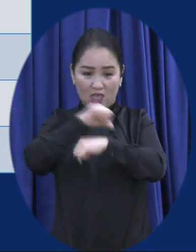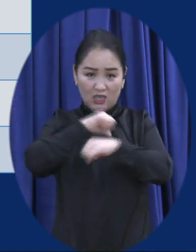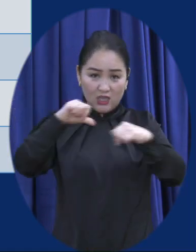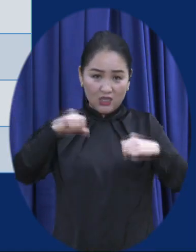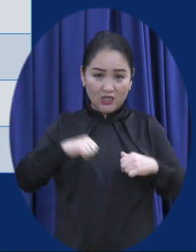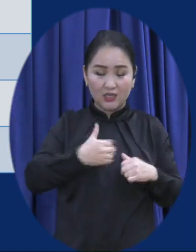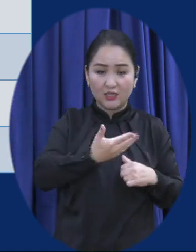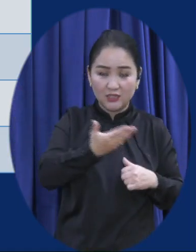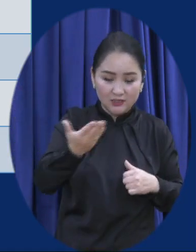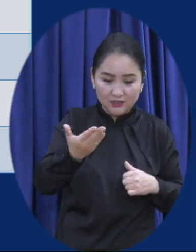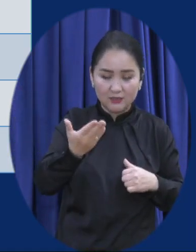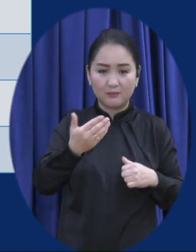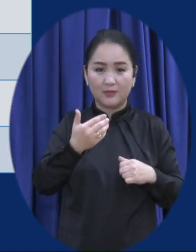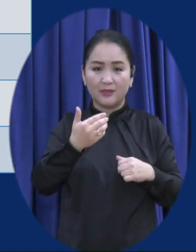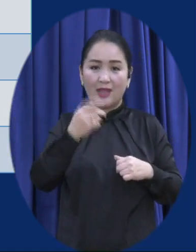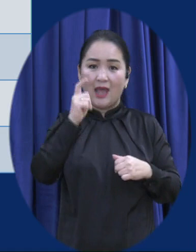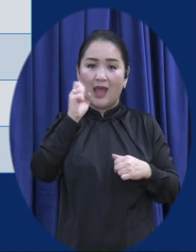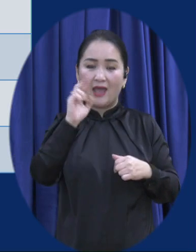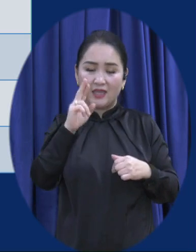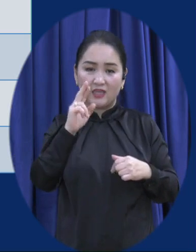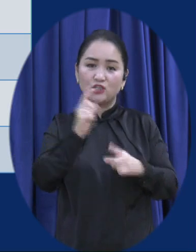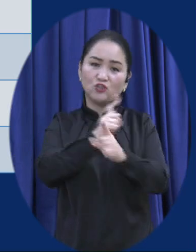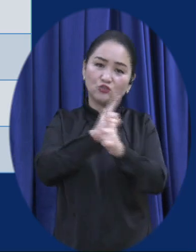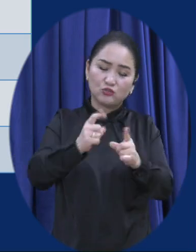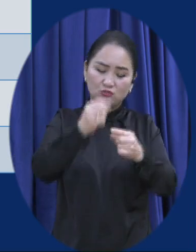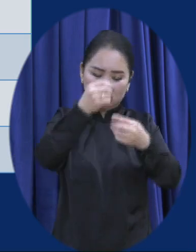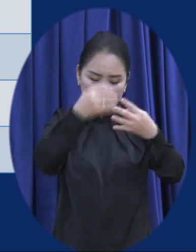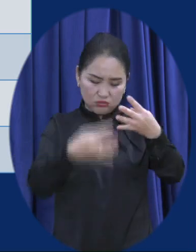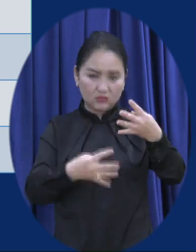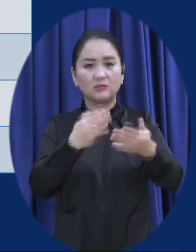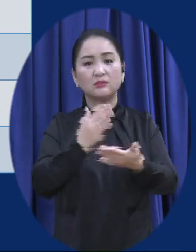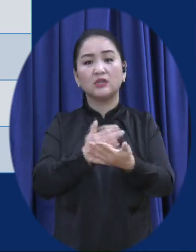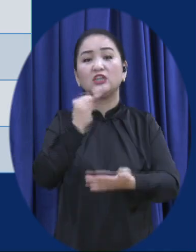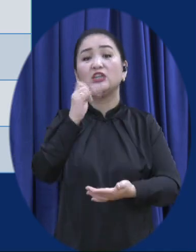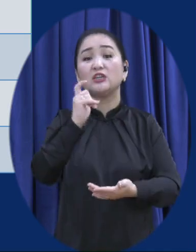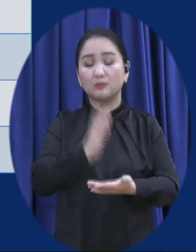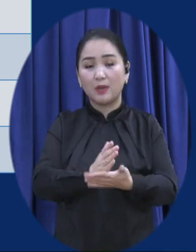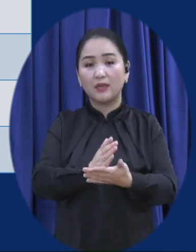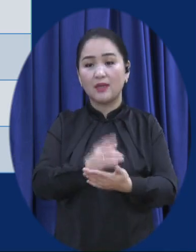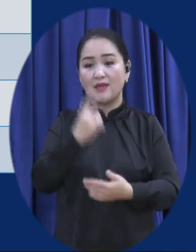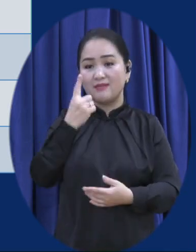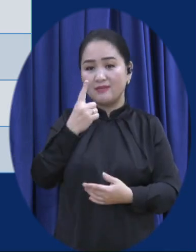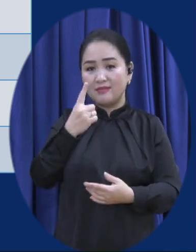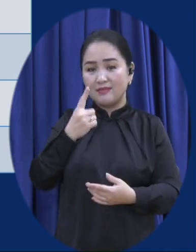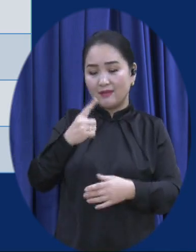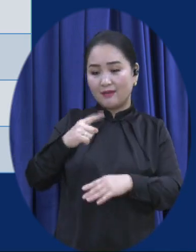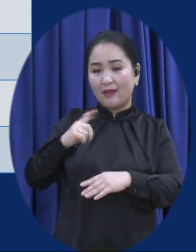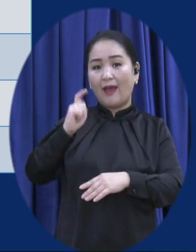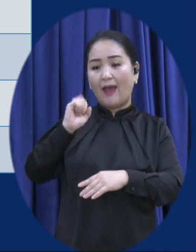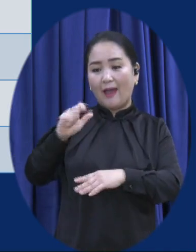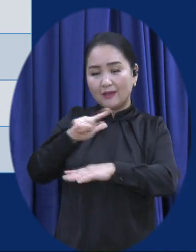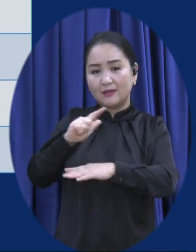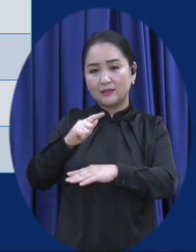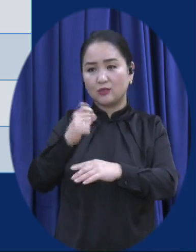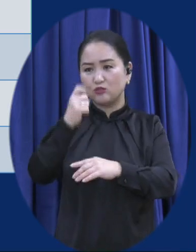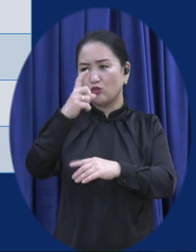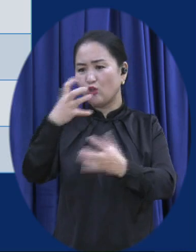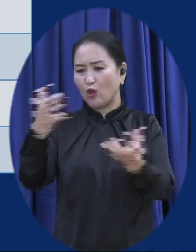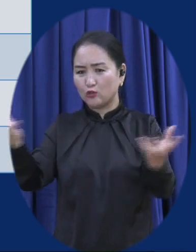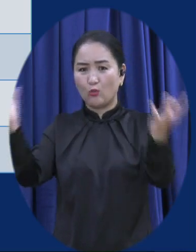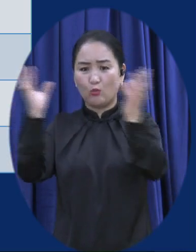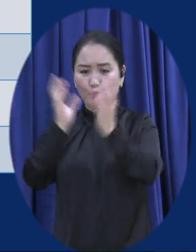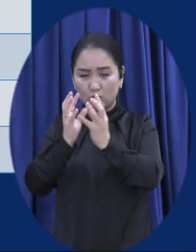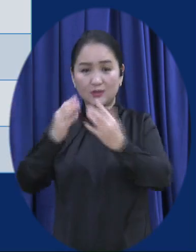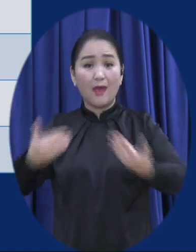байдсан байна. Нэг хаяган дээр их олон хүн одоо амьдардаг. Ийм одоо байдлууд бол шилжилт хөдөлгөөний их муу хийдэг зэрэг нь бол энэ халдварт өвчин